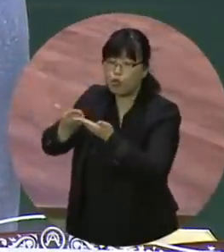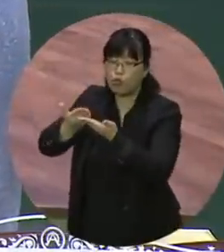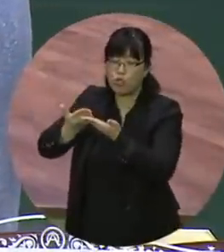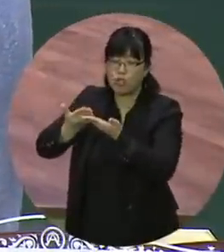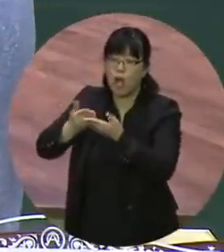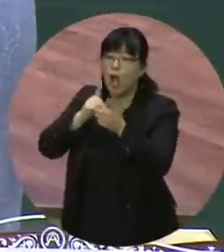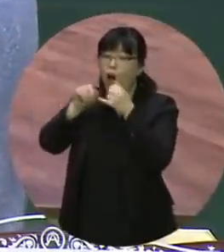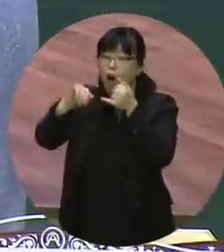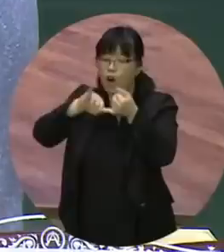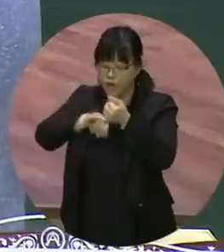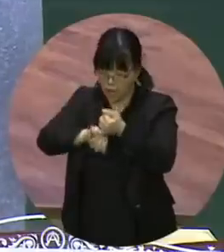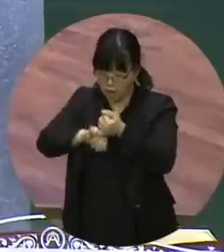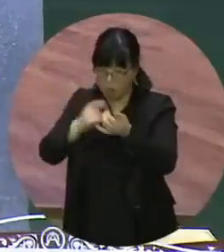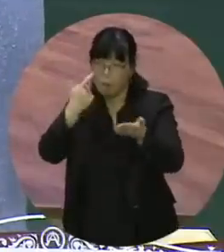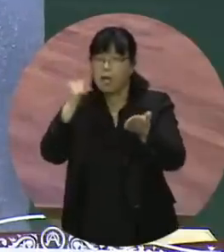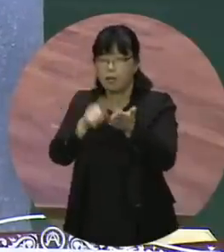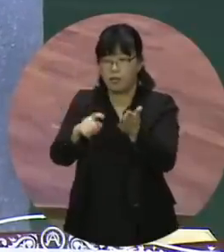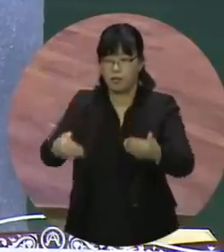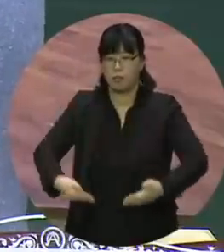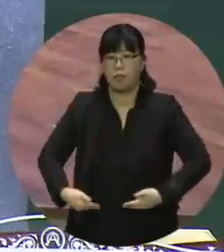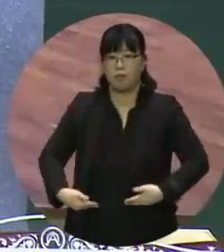본질.